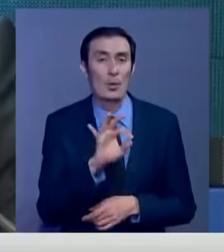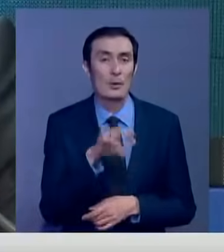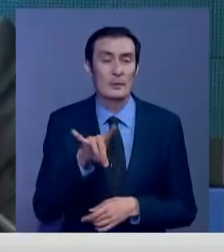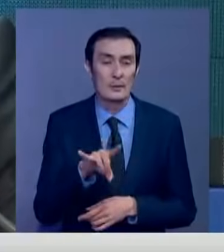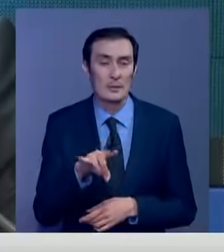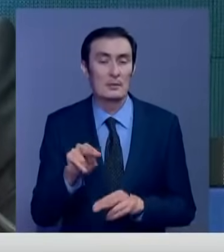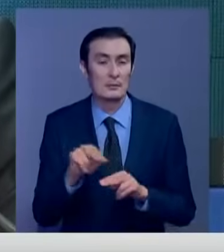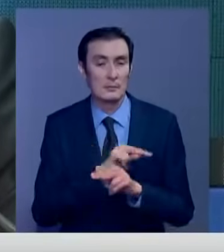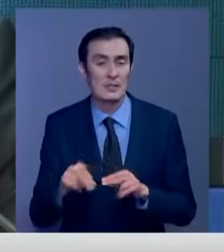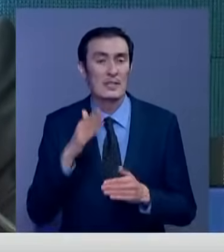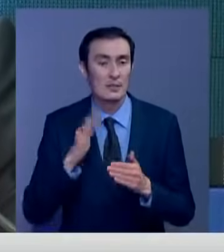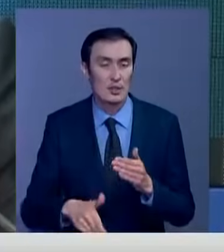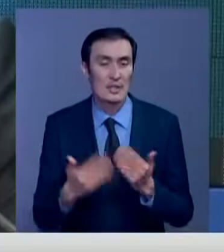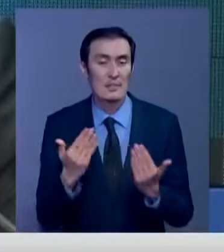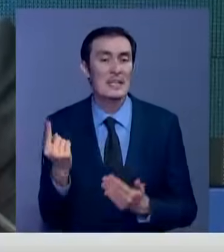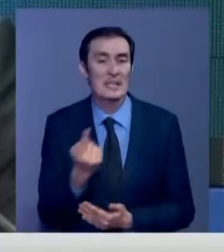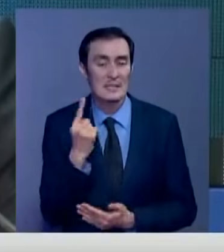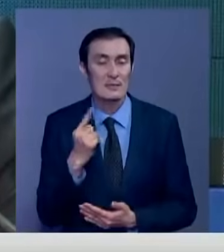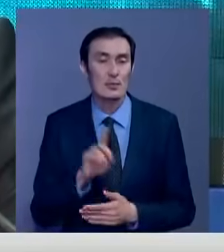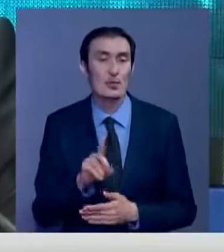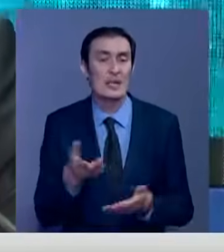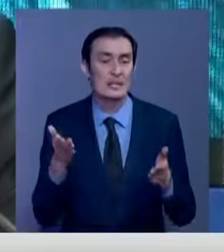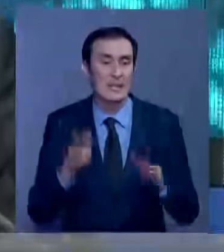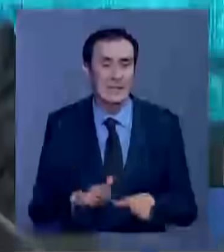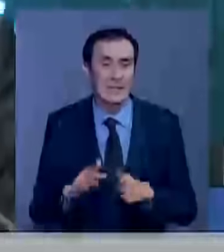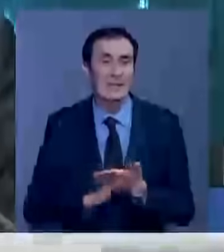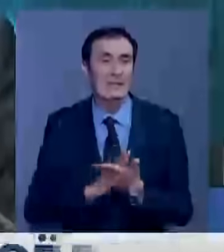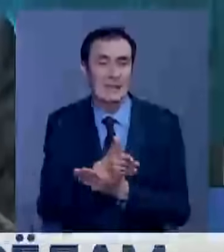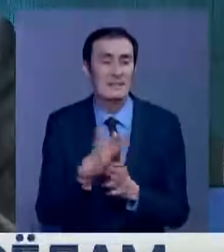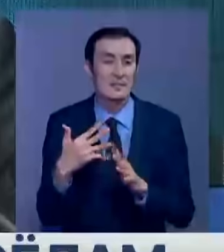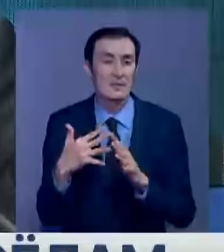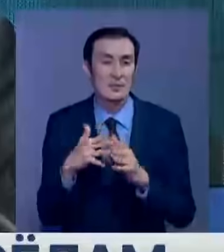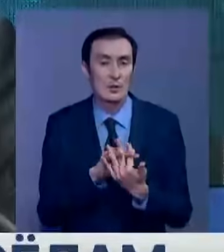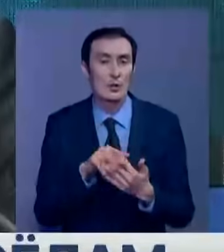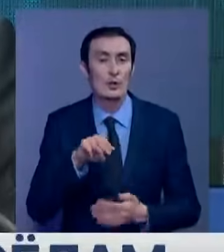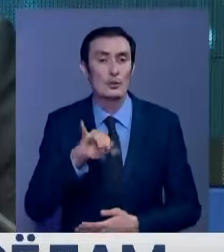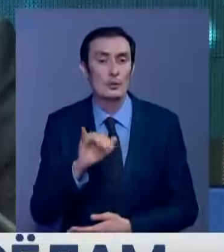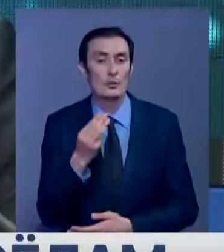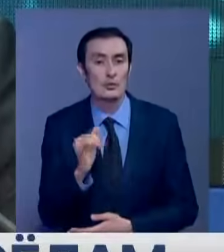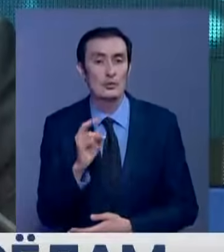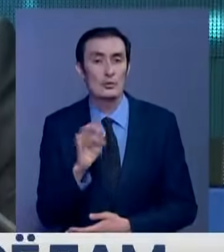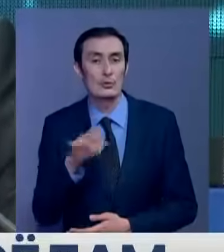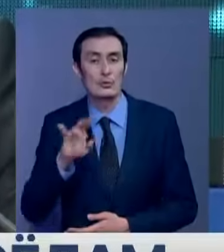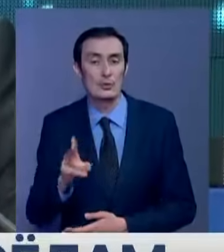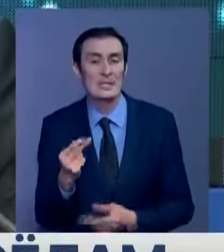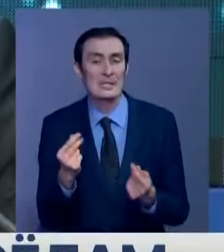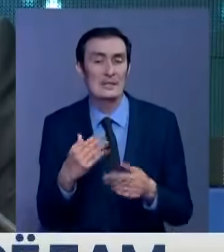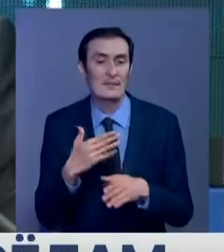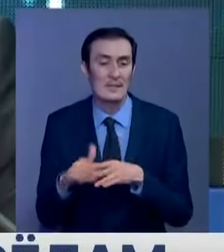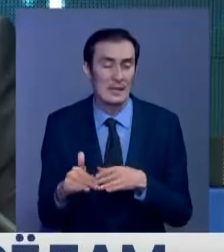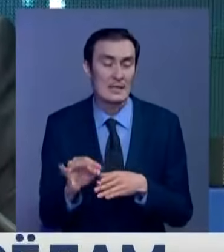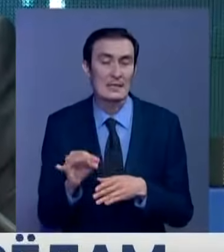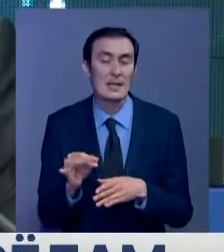уже завершены. Теперь единственный проект, который остался, это въезд в село Тушкодык. 50% средств выделили